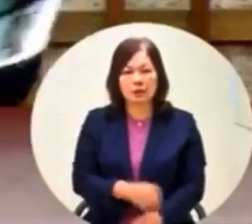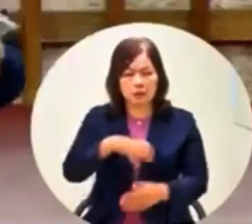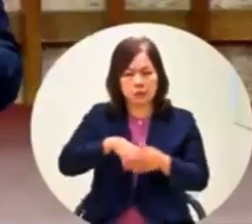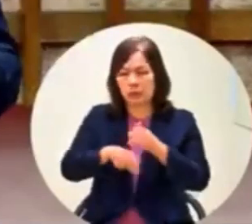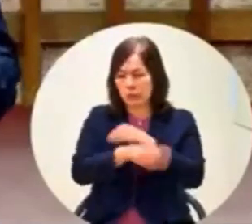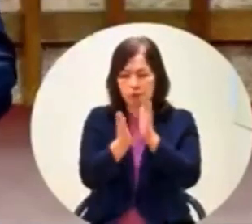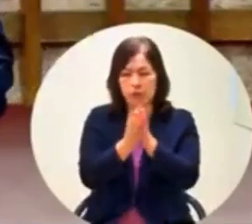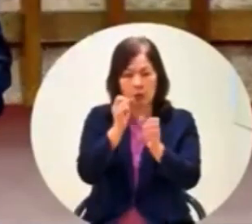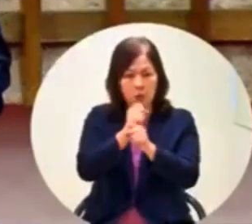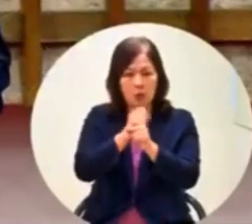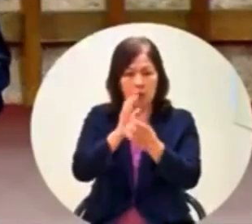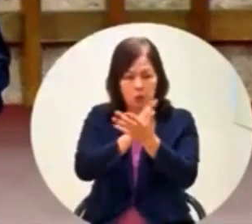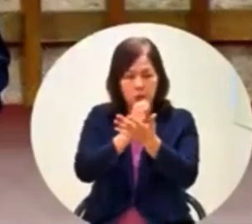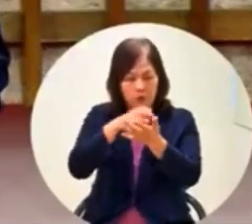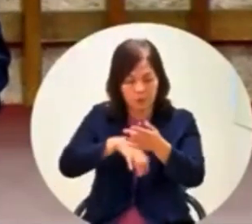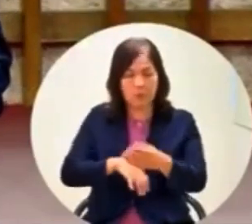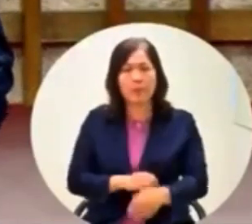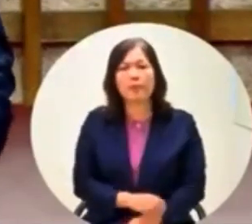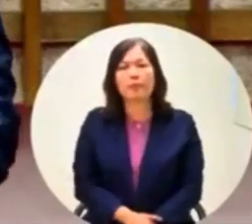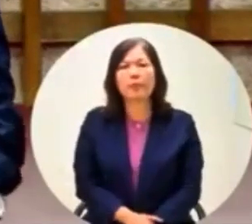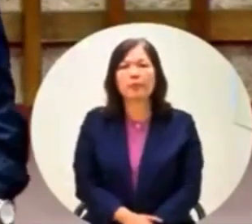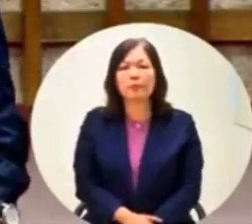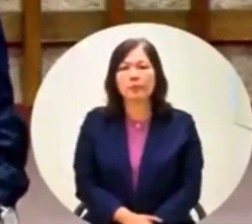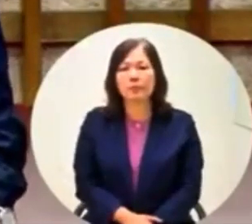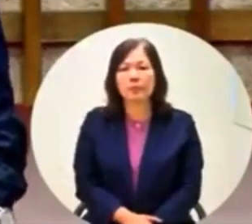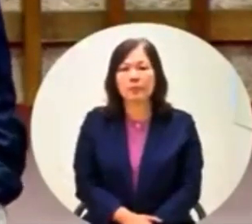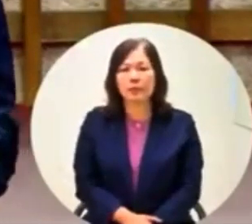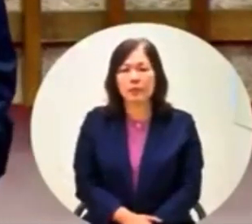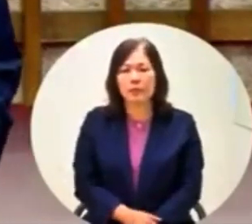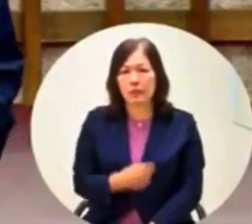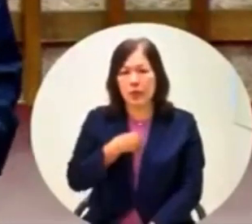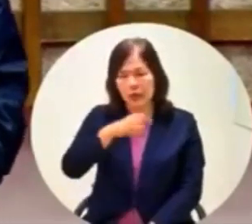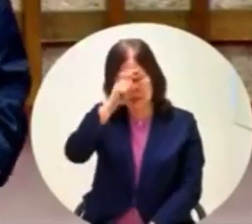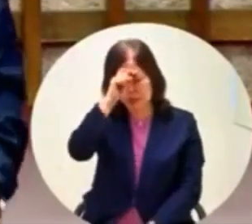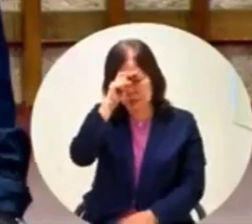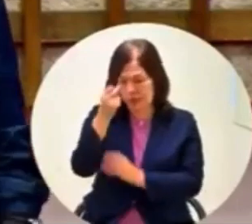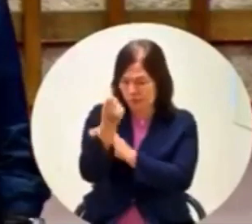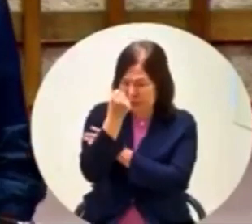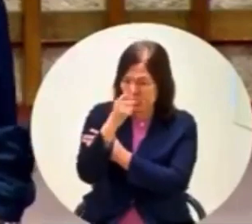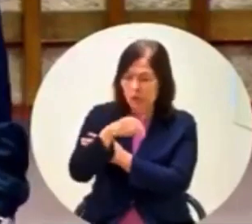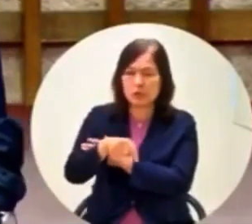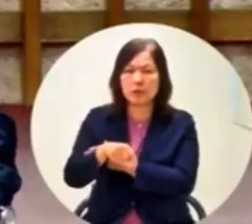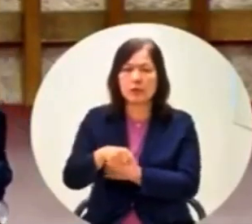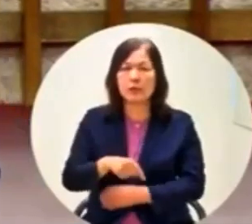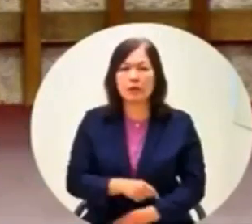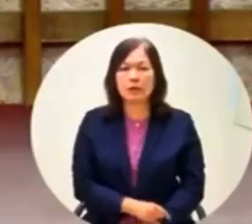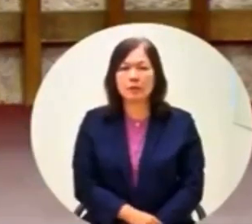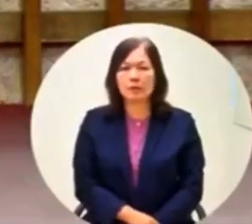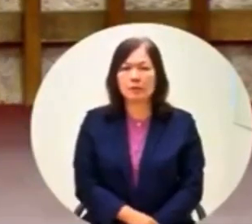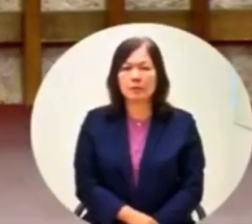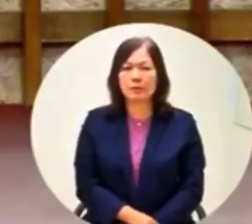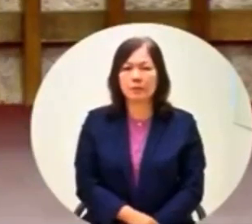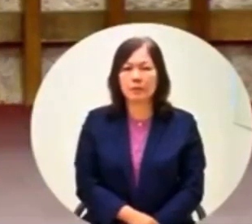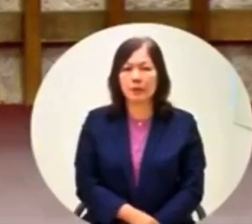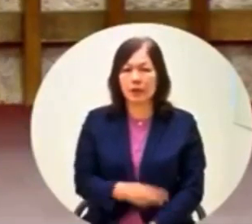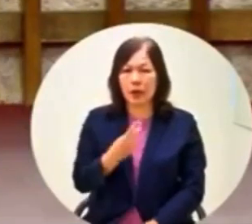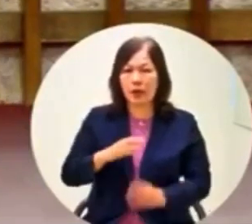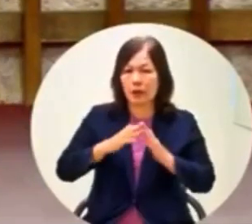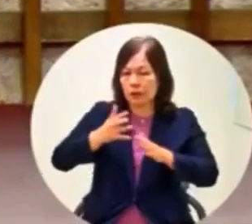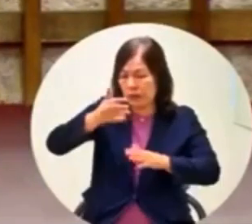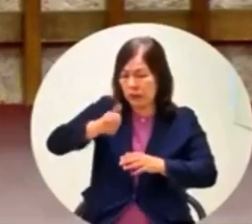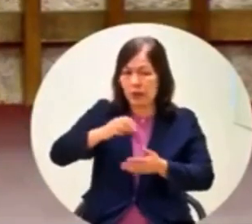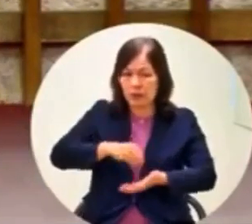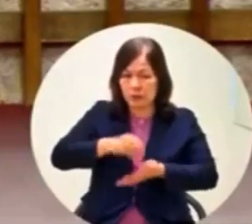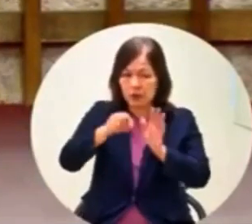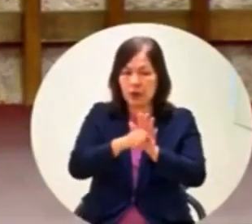作报告里面。所以说，我也希望在这么努力的一个范围当中，包含各市长提到双